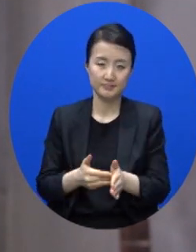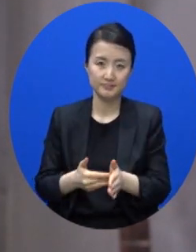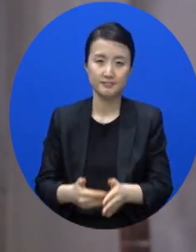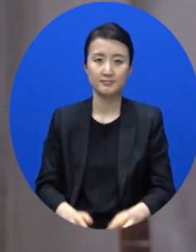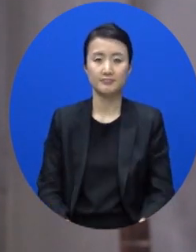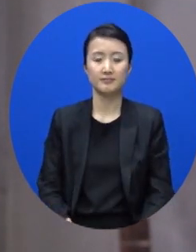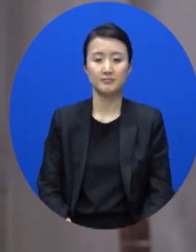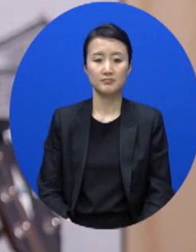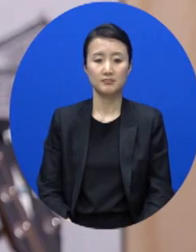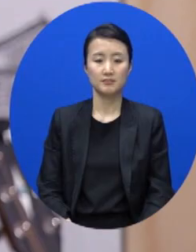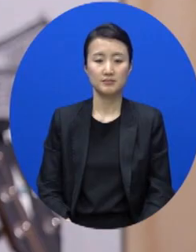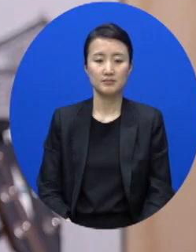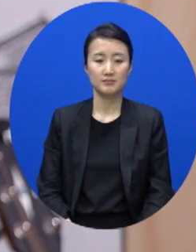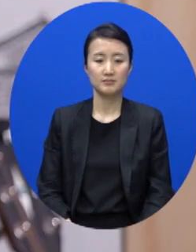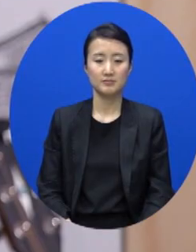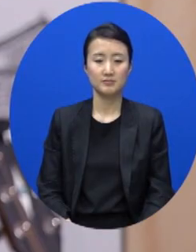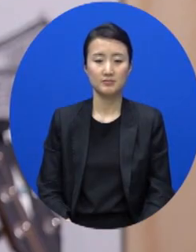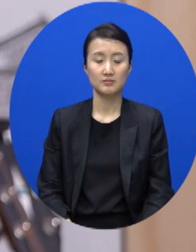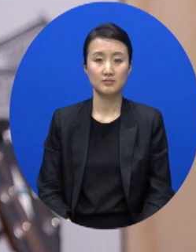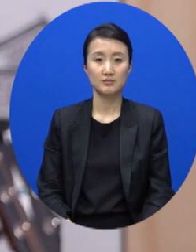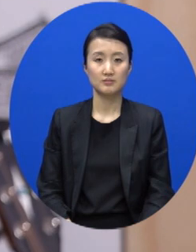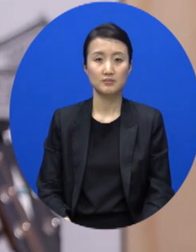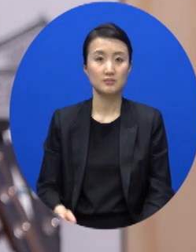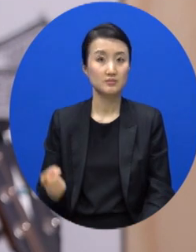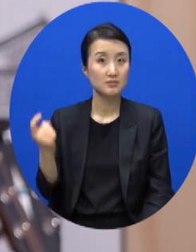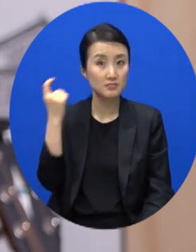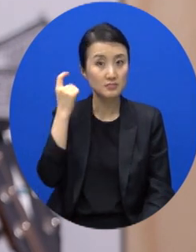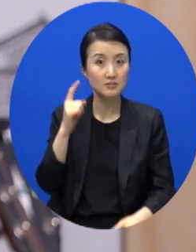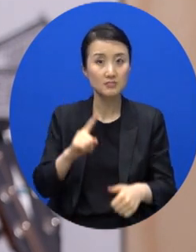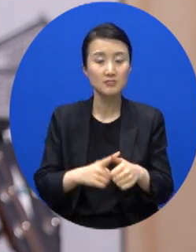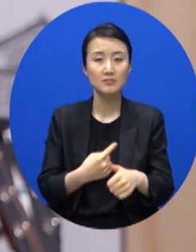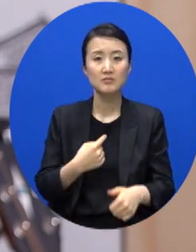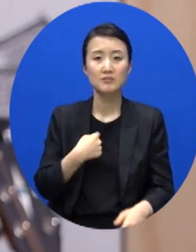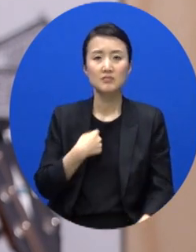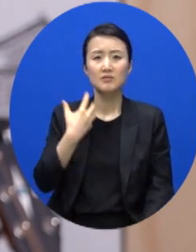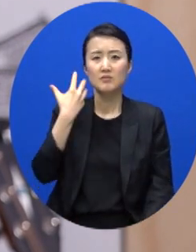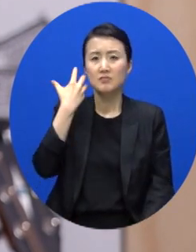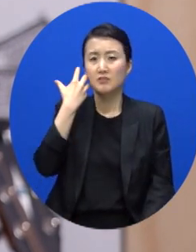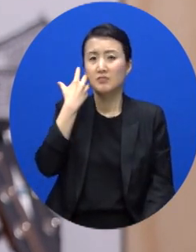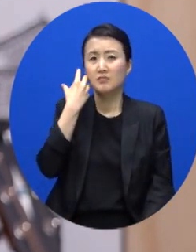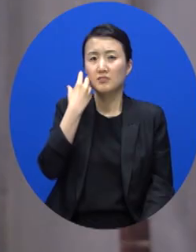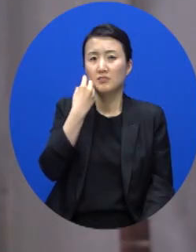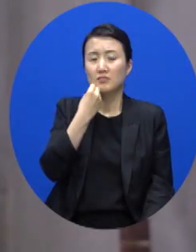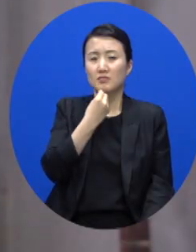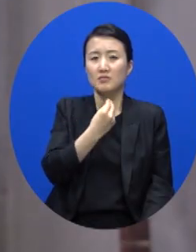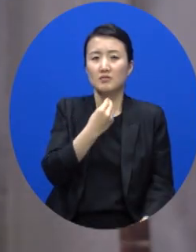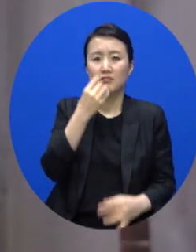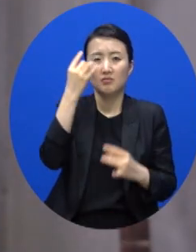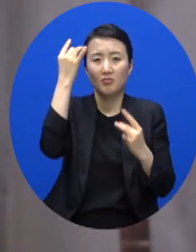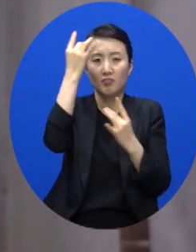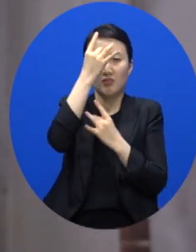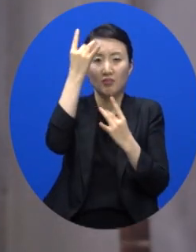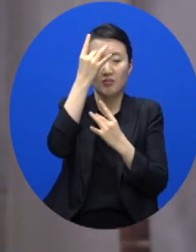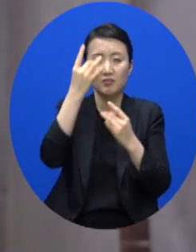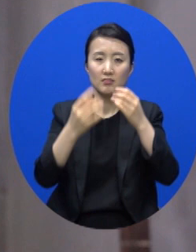들려주셨습니다. 거기에서 저는 완전 매료가 됐죠. 그래서